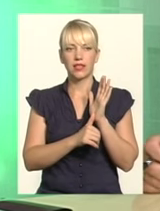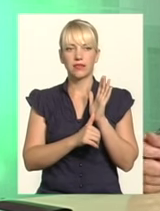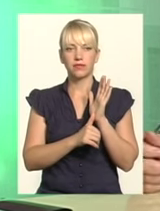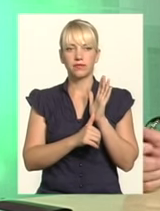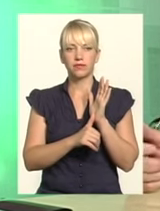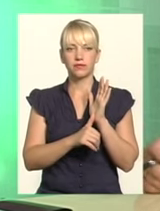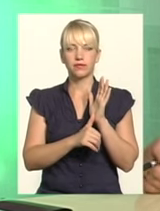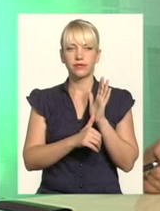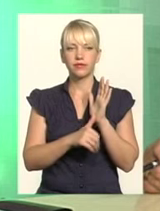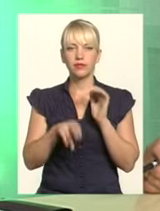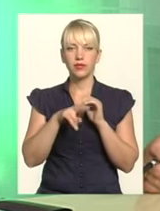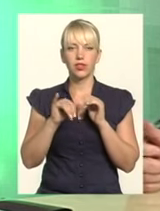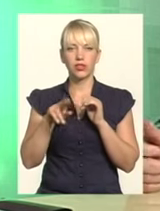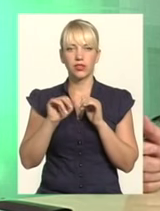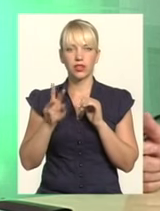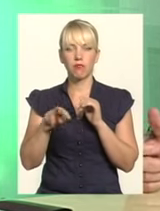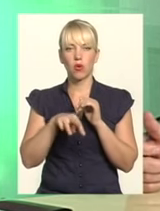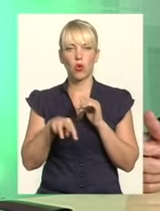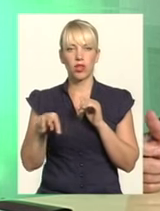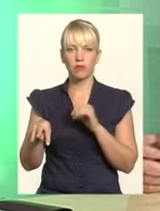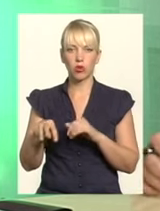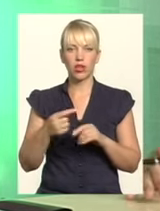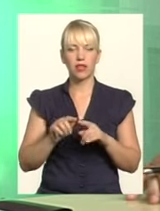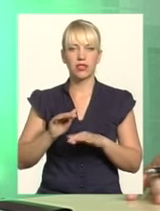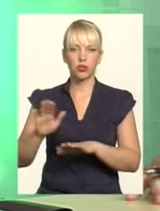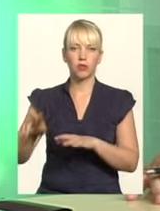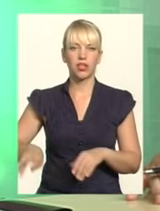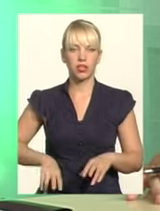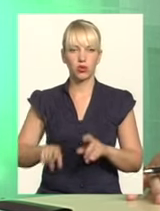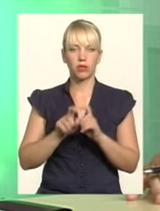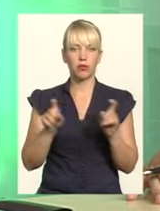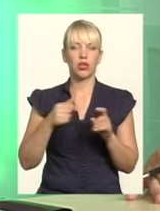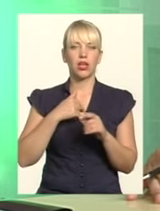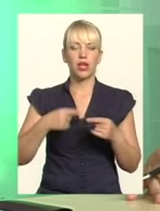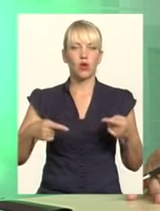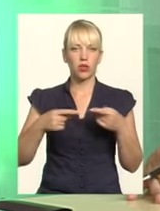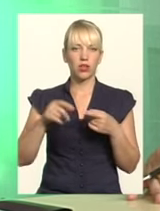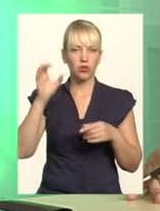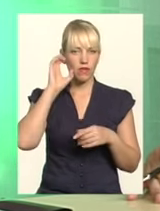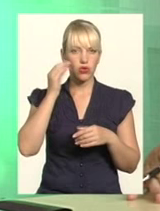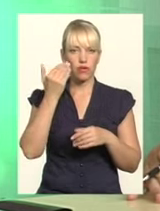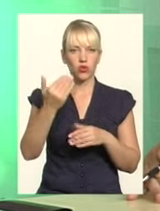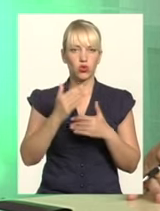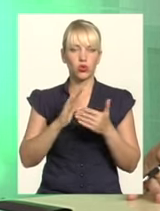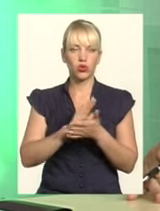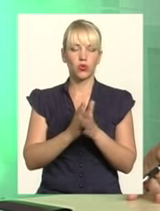79-41-06. Дідик Микола Миколаївич, заступник директора департаменту, я більш конкретно вислухаю